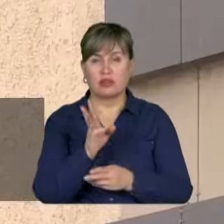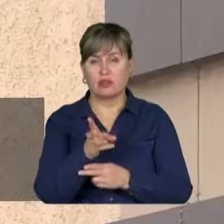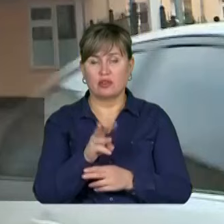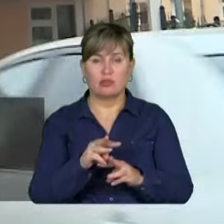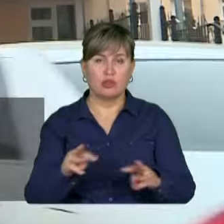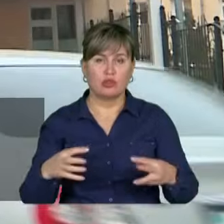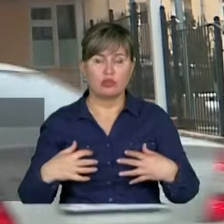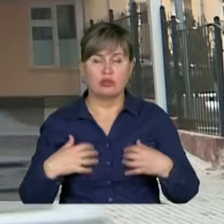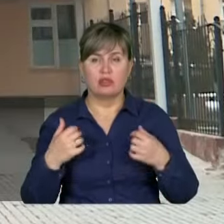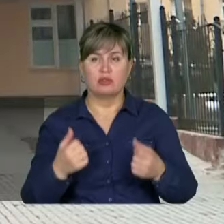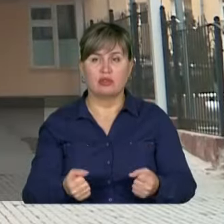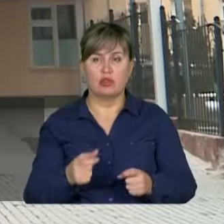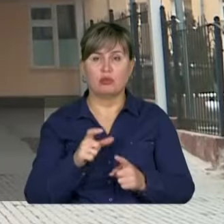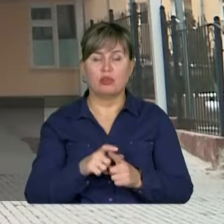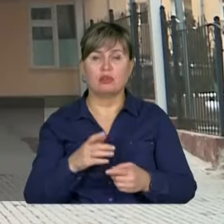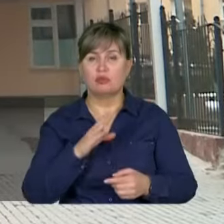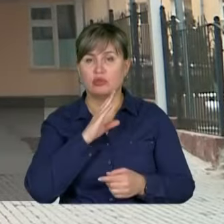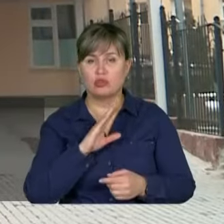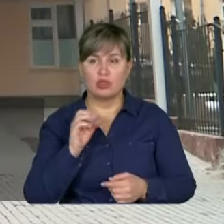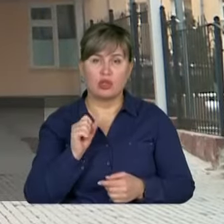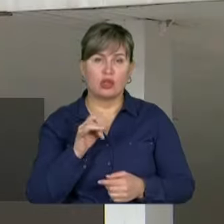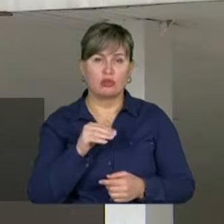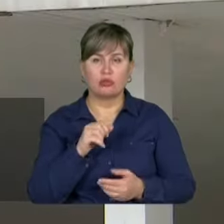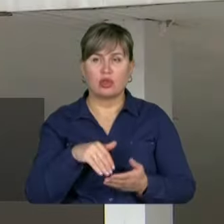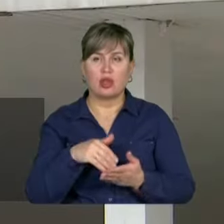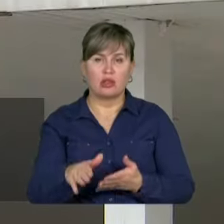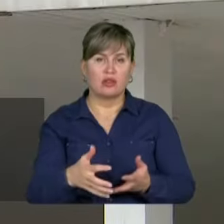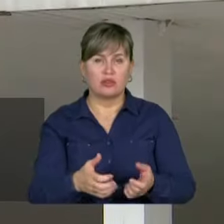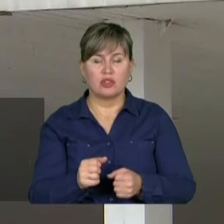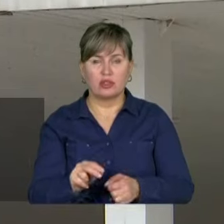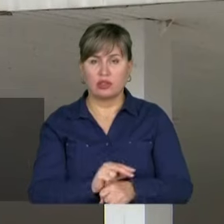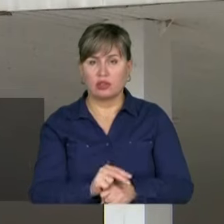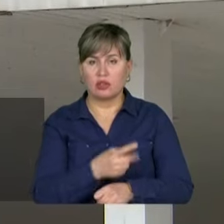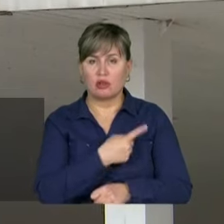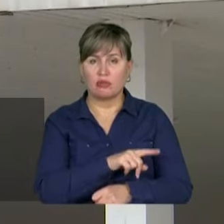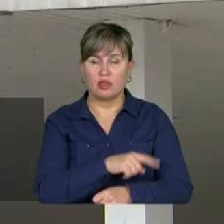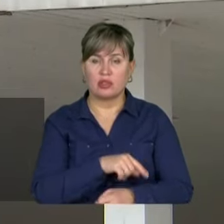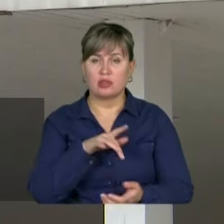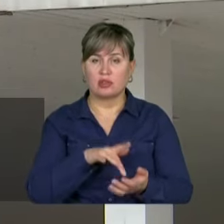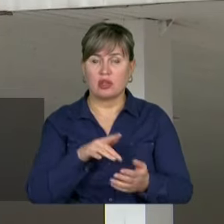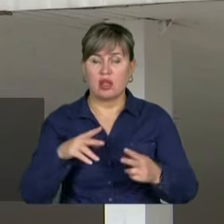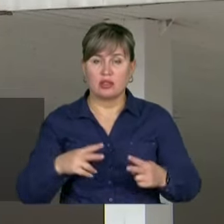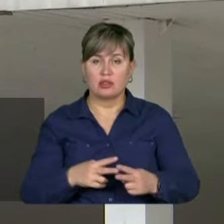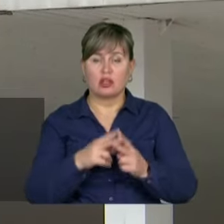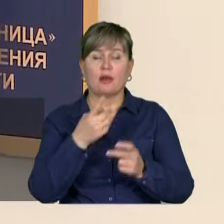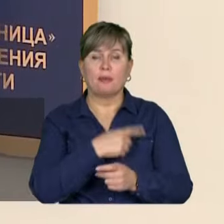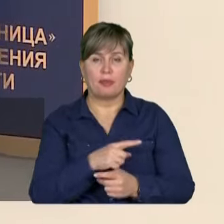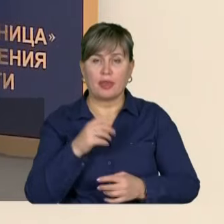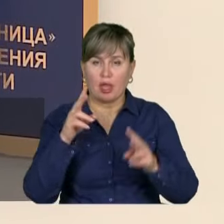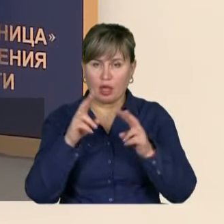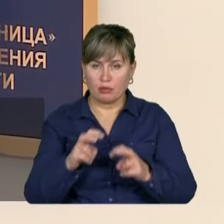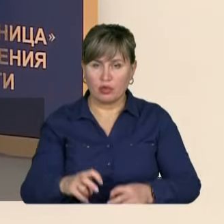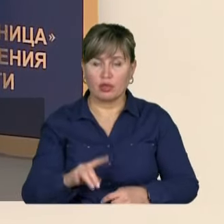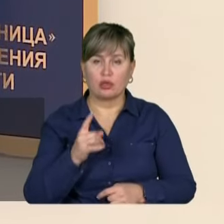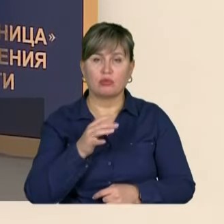министру здравоохранения. По словам женщины, Ружан отказывались брать на лечение в медцентре Астаны. В свою очередь, медики, обследовавшие